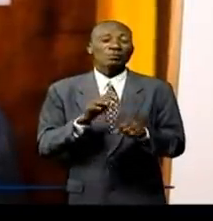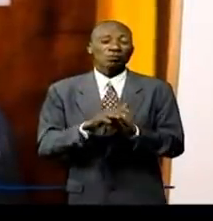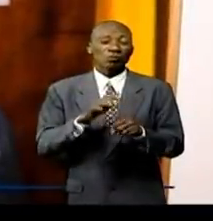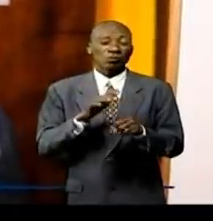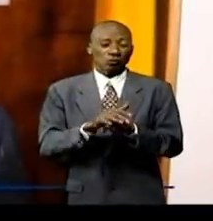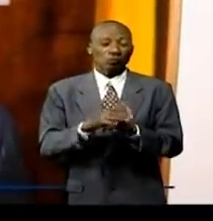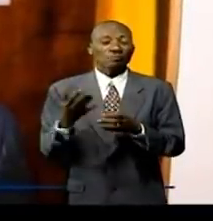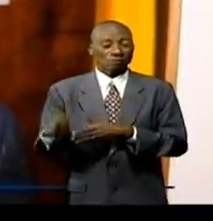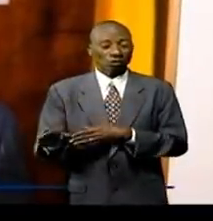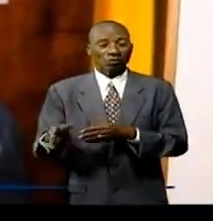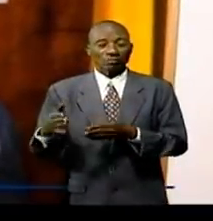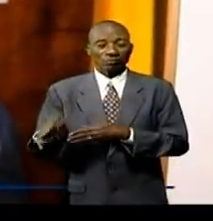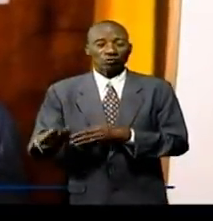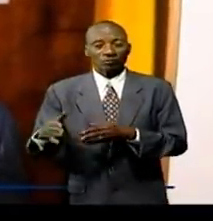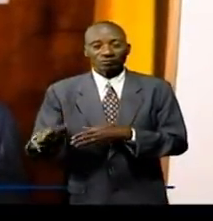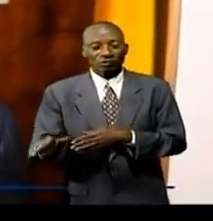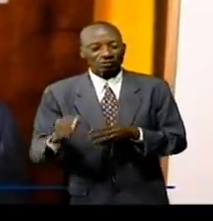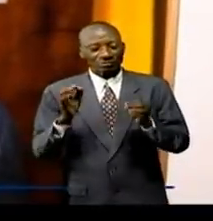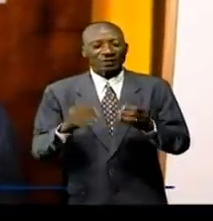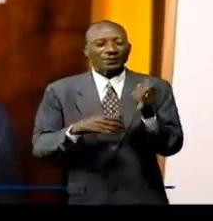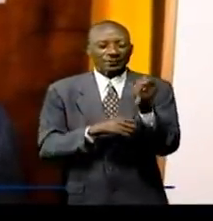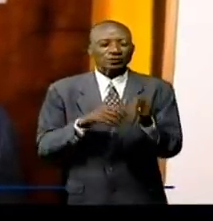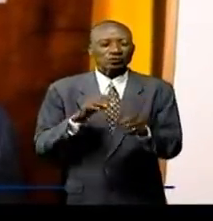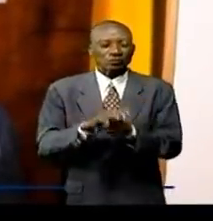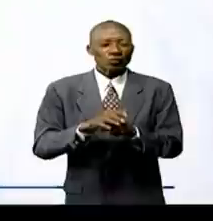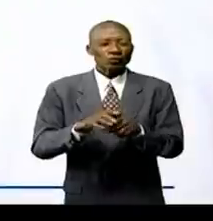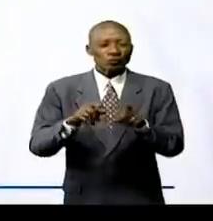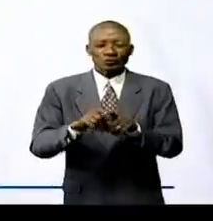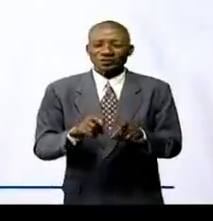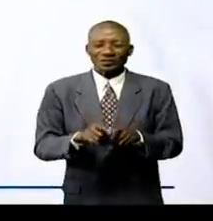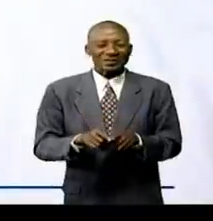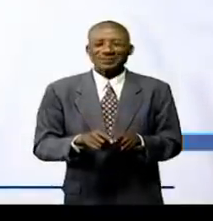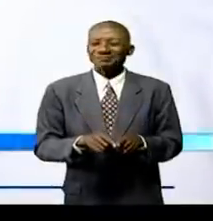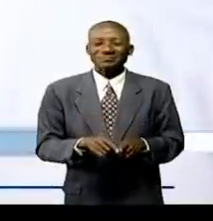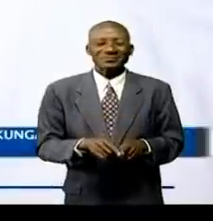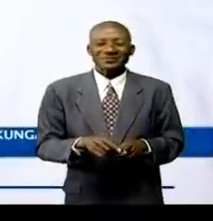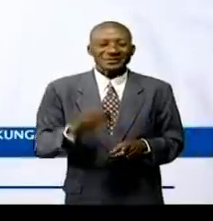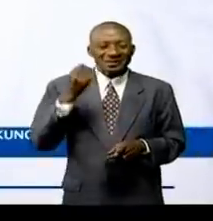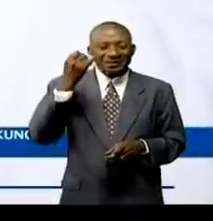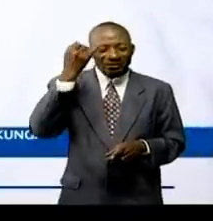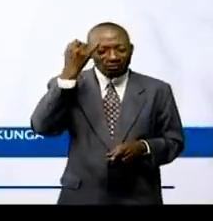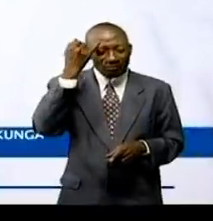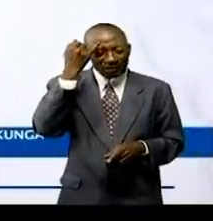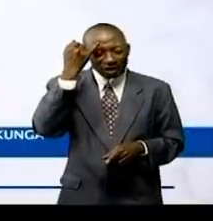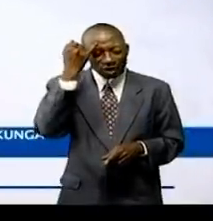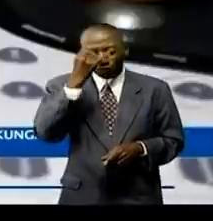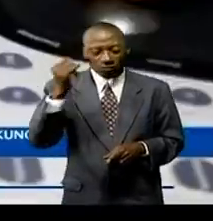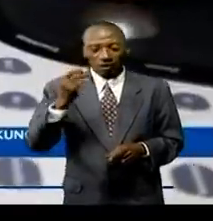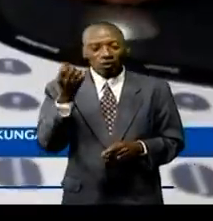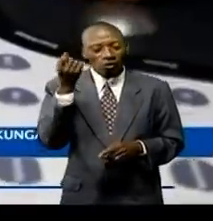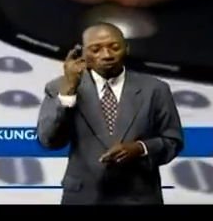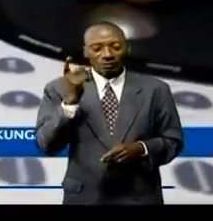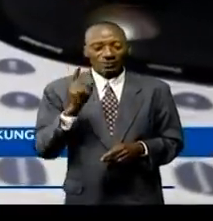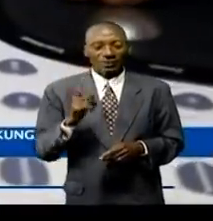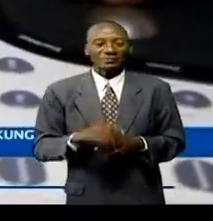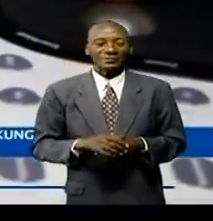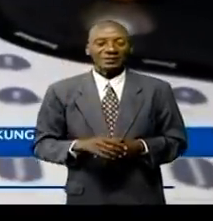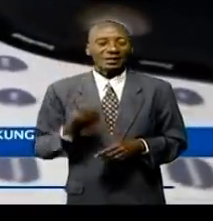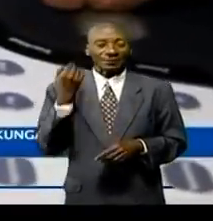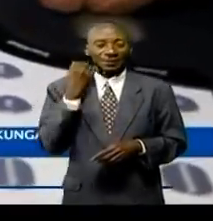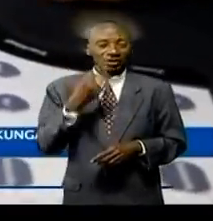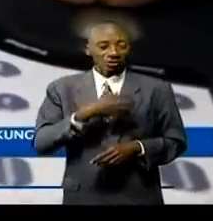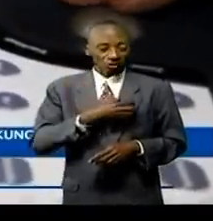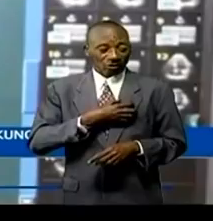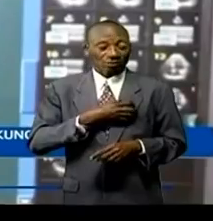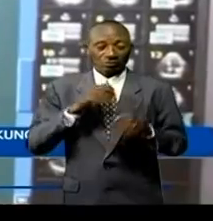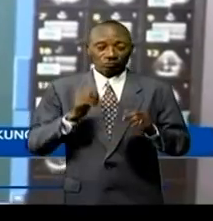gens sont dans l'ignorance, ils ne savent pas ce qui leur arrive. Les maladies liées au cœur peuvent affecter tout le monde à